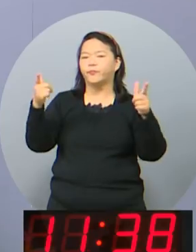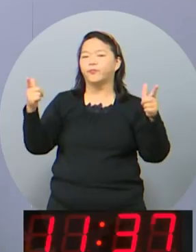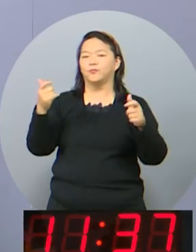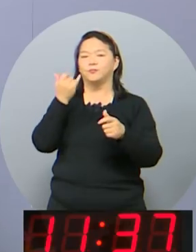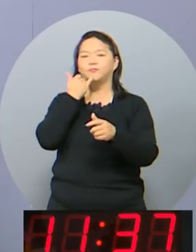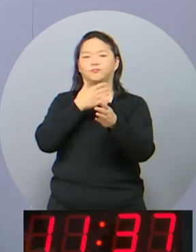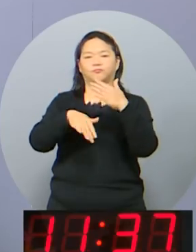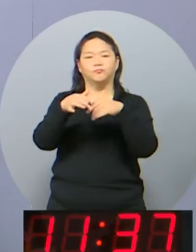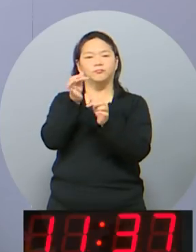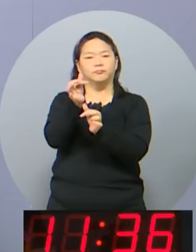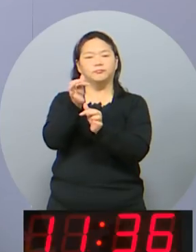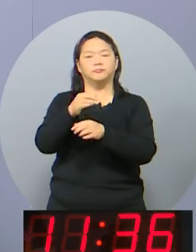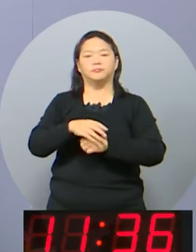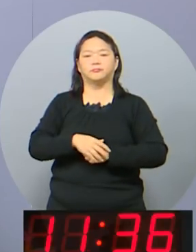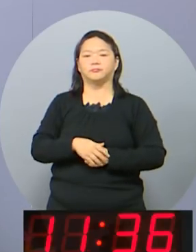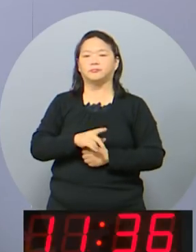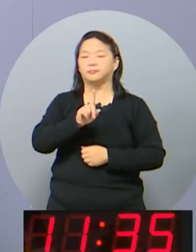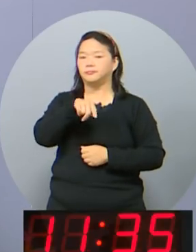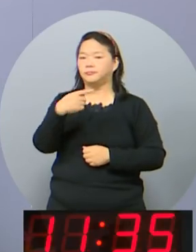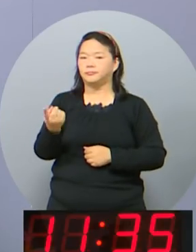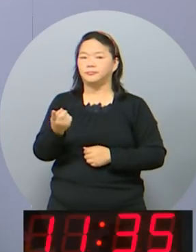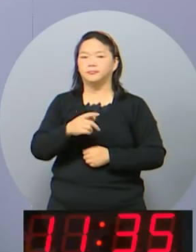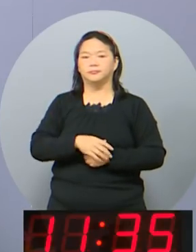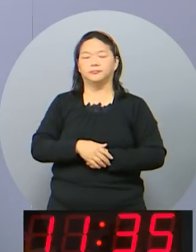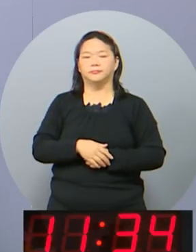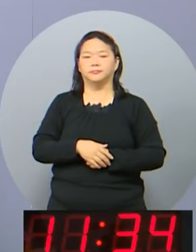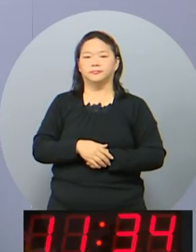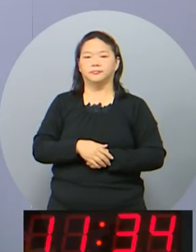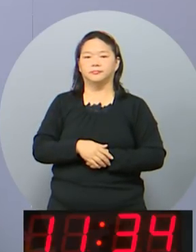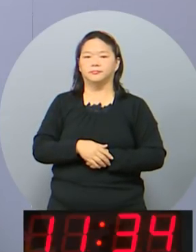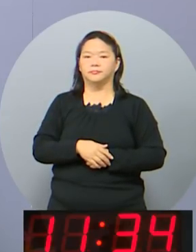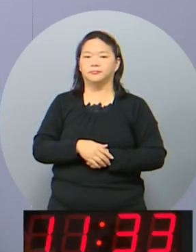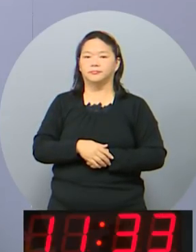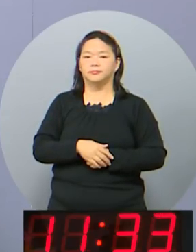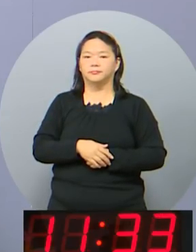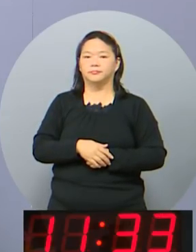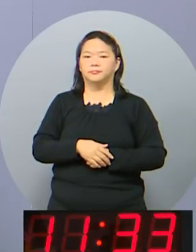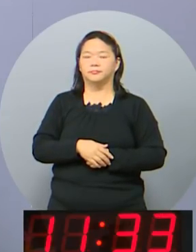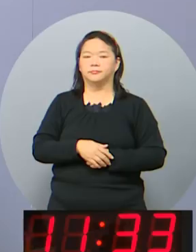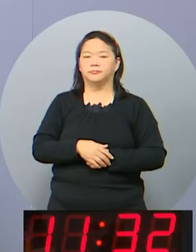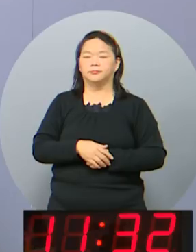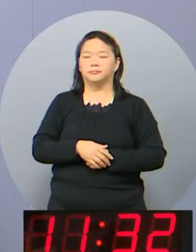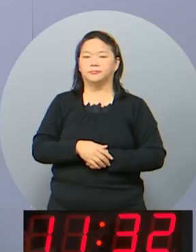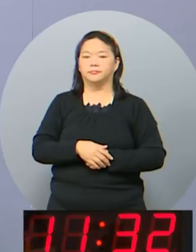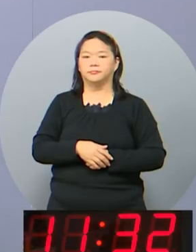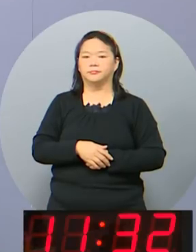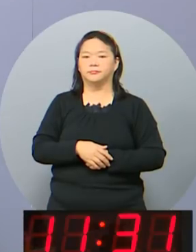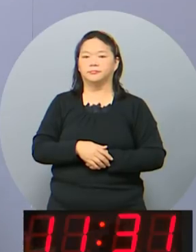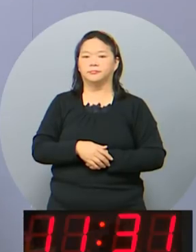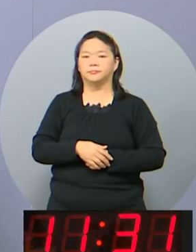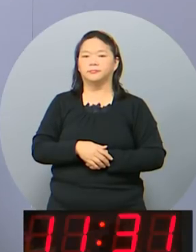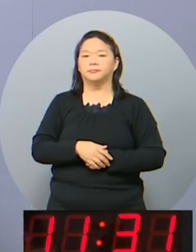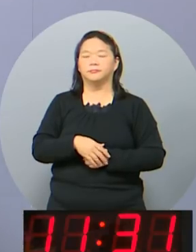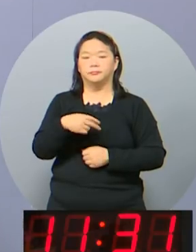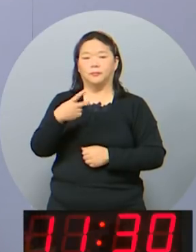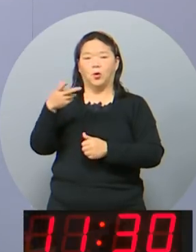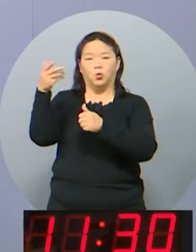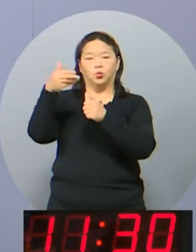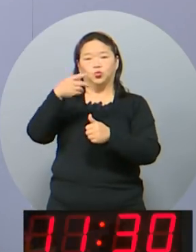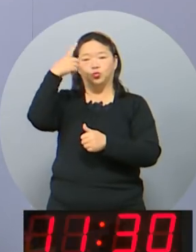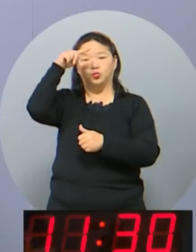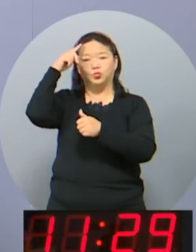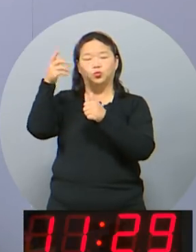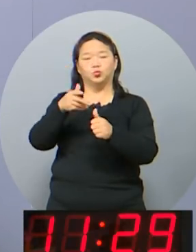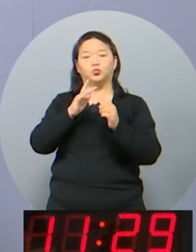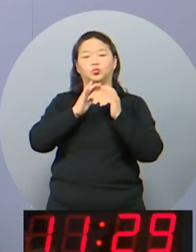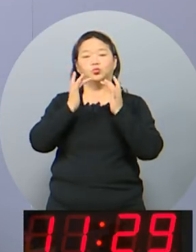的完善。那接下来呢，就是我们的这个还有我们这个传统市场的一个争